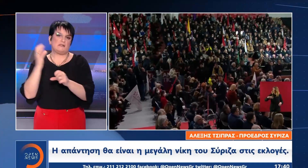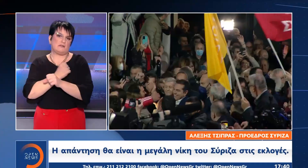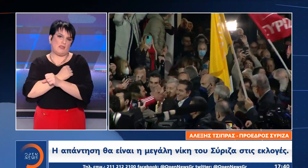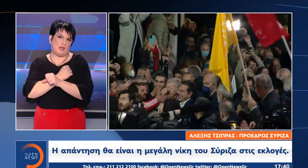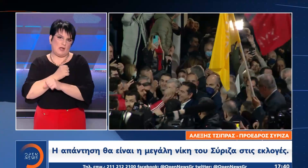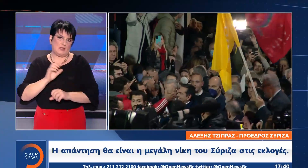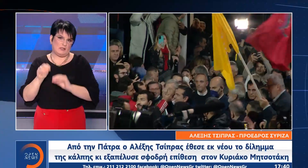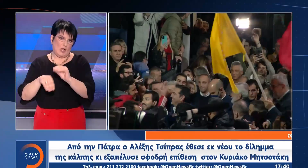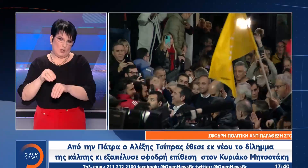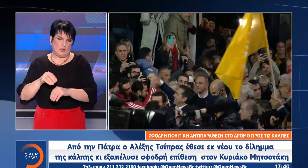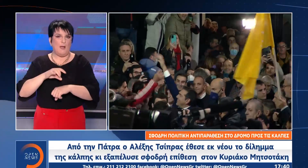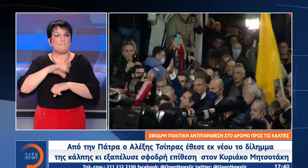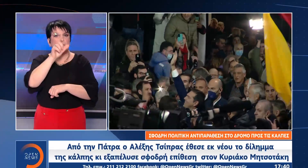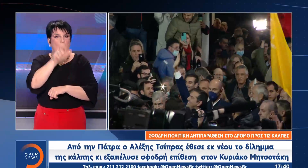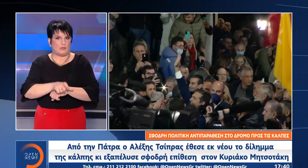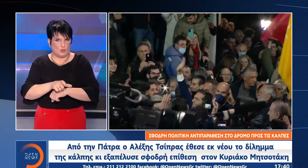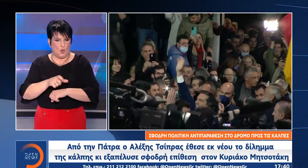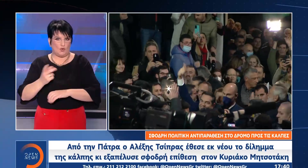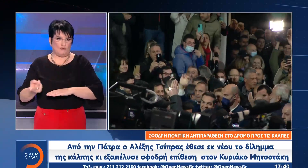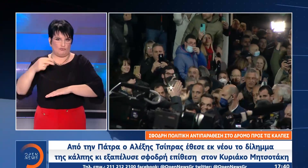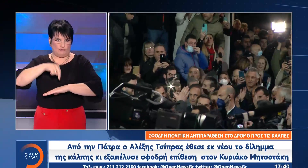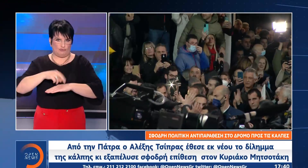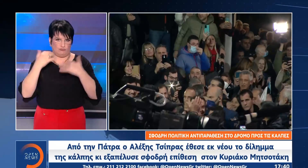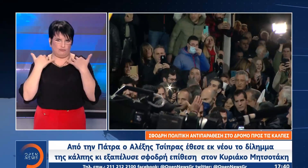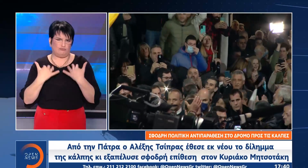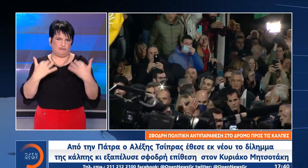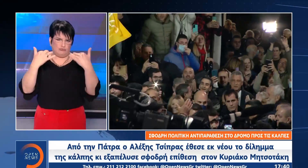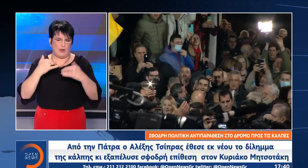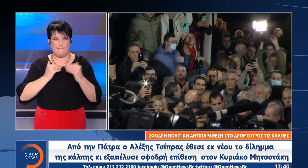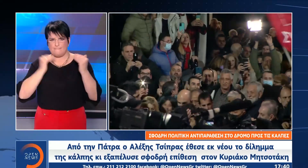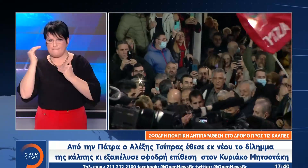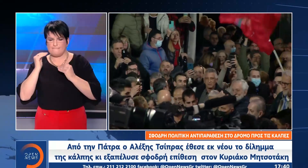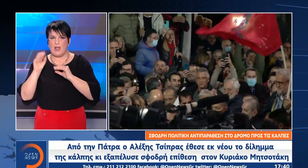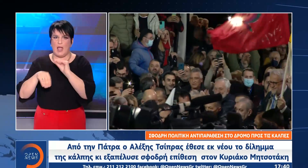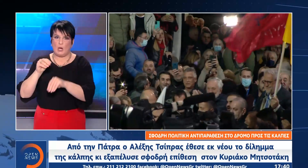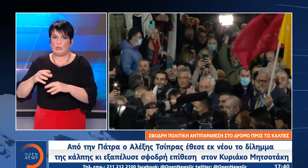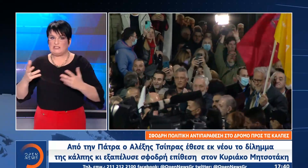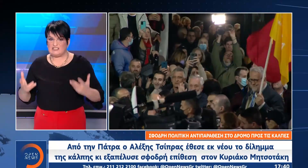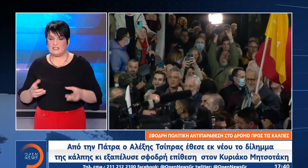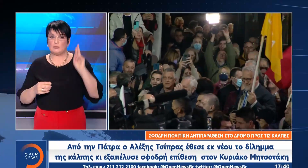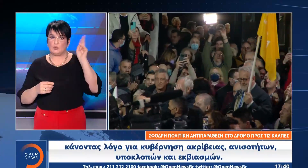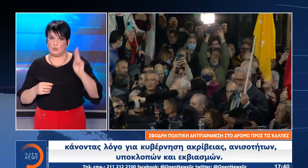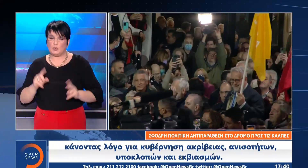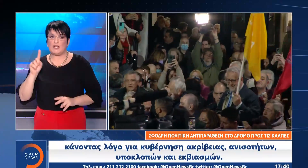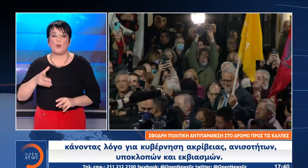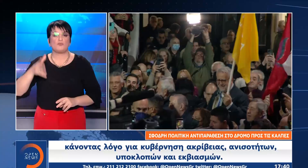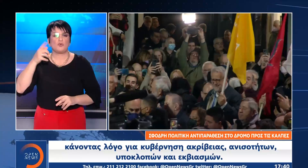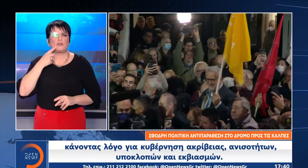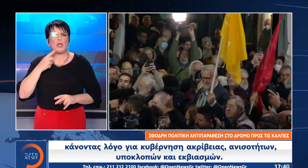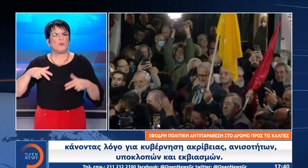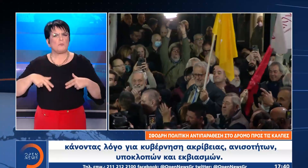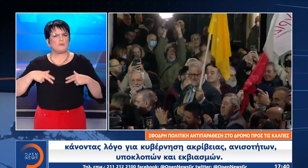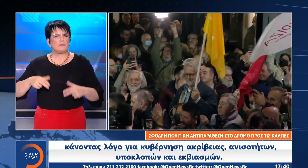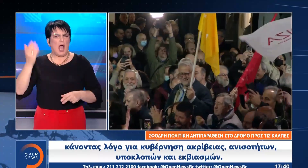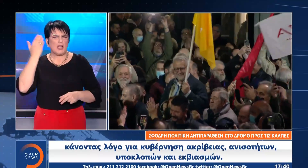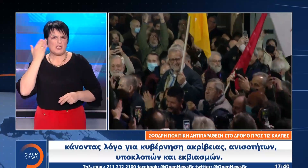εκλογές. Από την Πάτρα ο Αλέξης Τσίπρας έθεσε εκ νέου το δίλημα της κάλπης και εξαπέλησε σφοδρή επίθεση στον Κυριάκο Μητσοτάκη, κάνοντας λόγο για κυβέρνηση